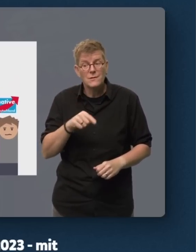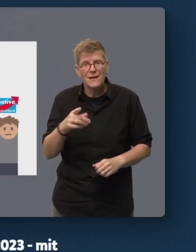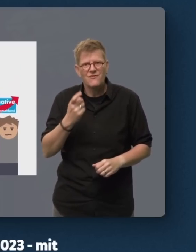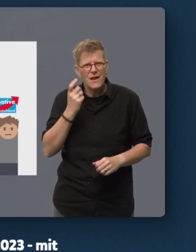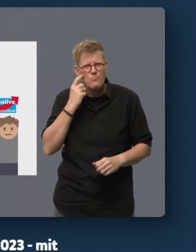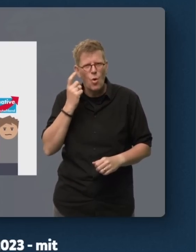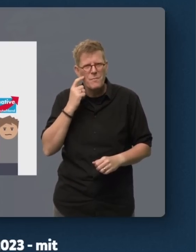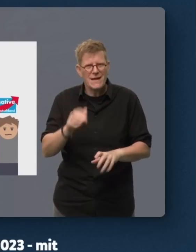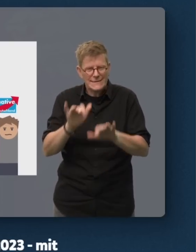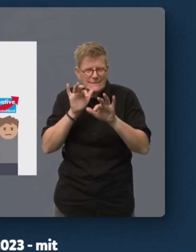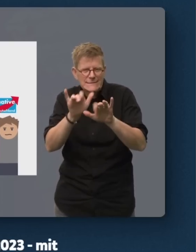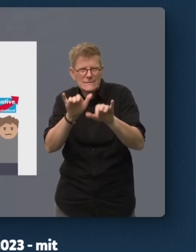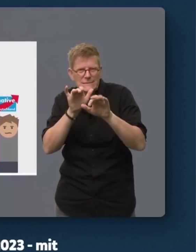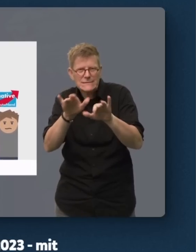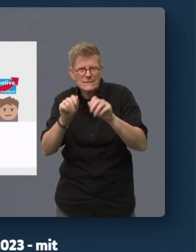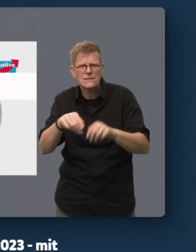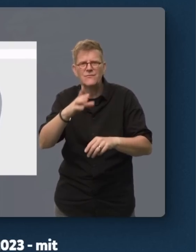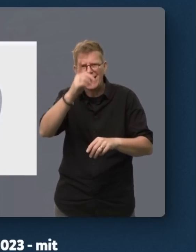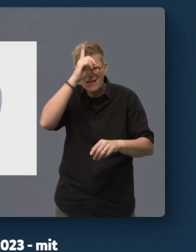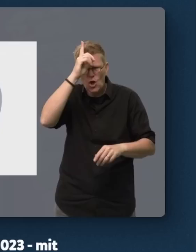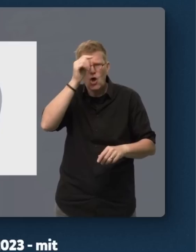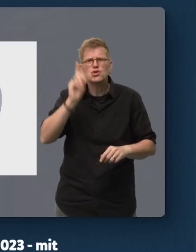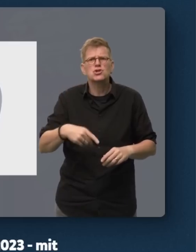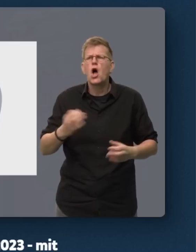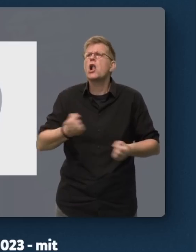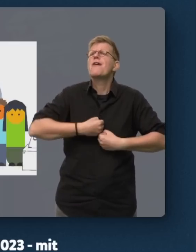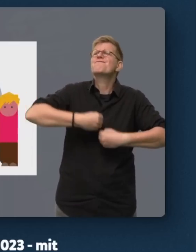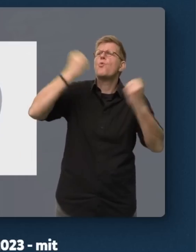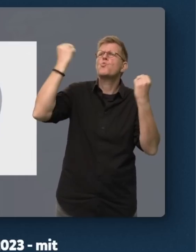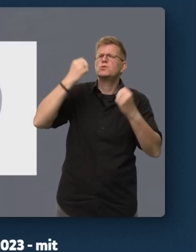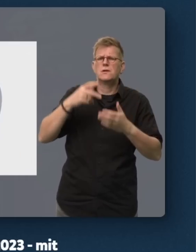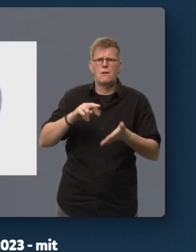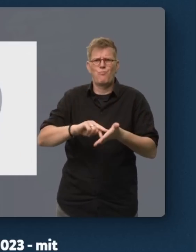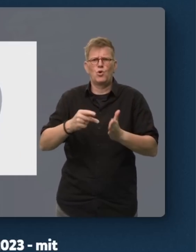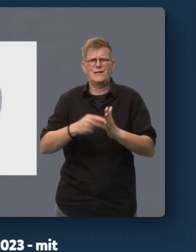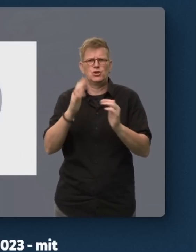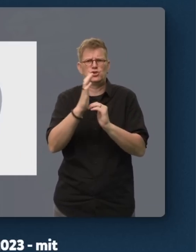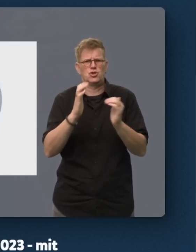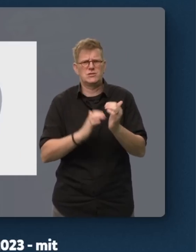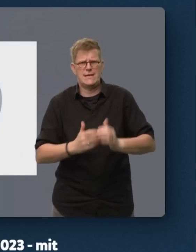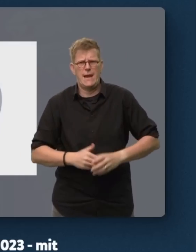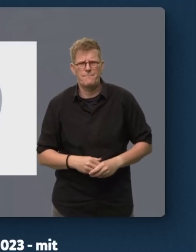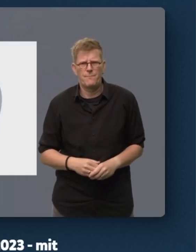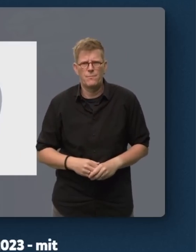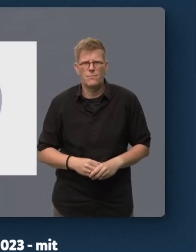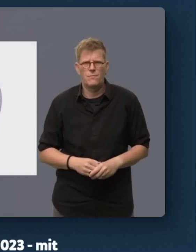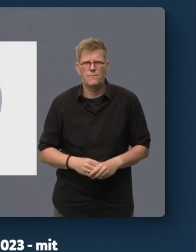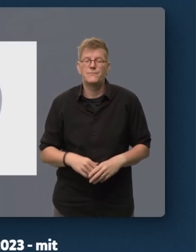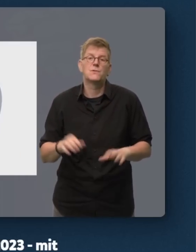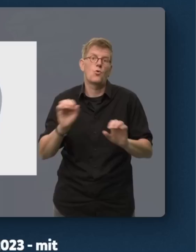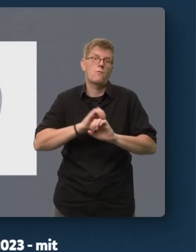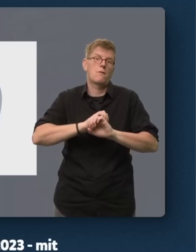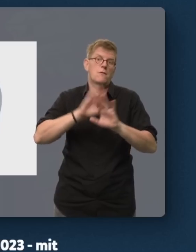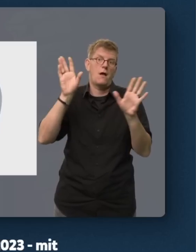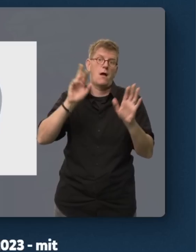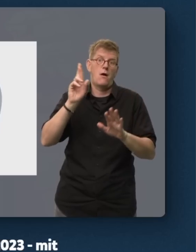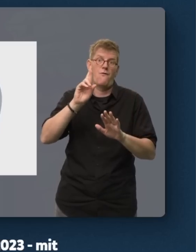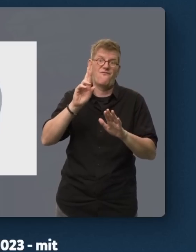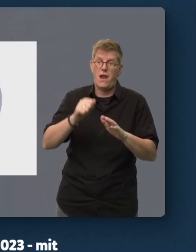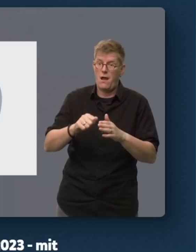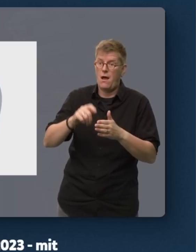viele finden das gefährlich klar ist längst nicht alle Menschen die die AFD wählen sind